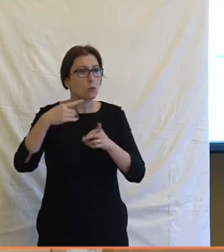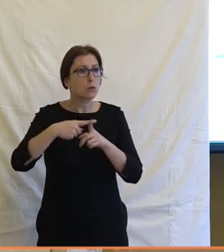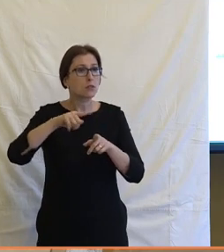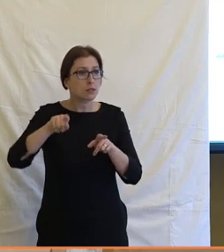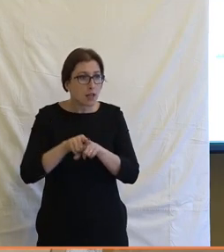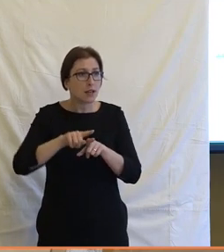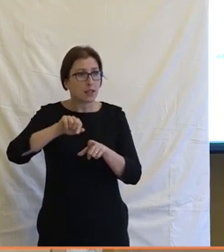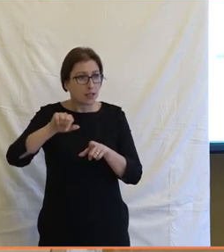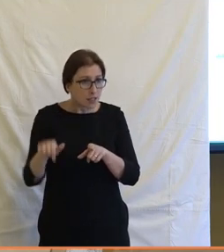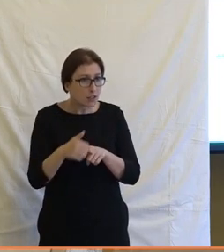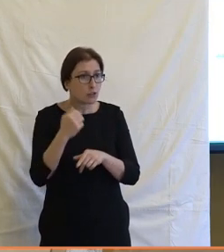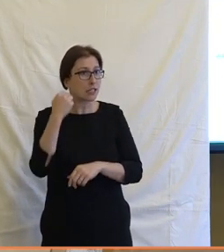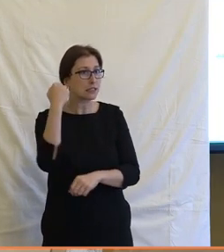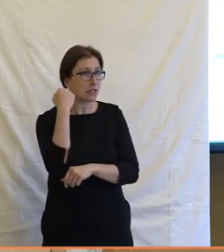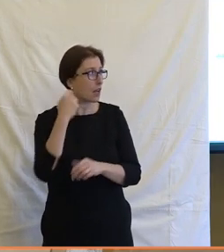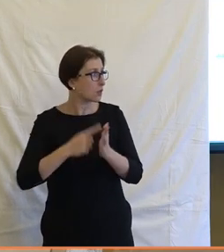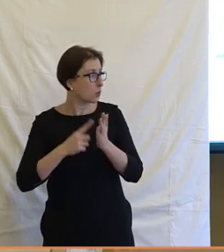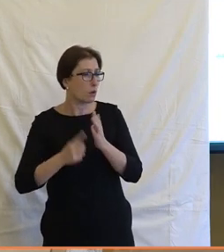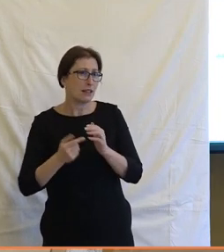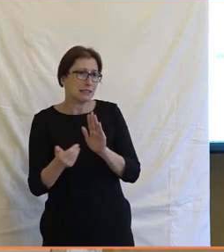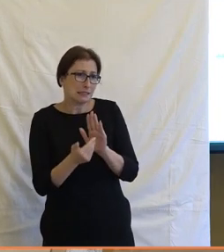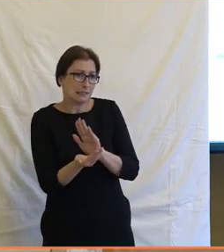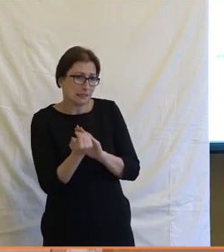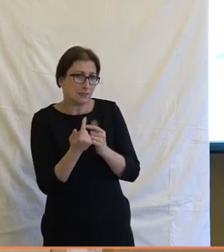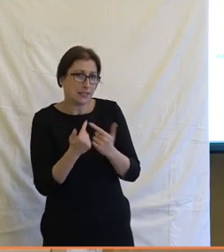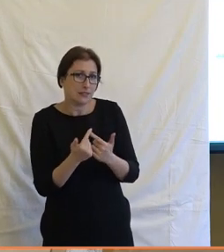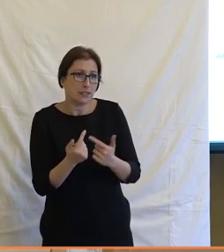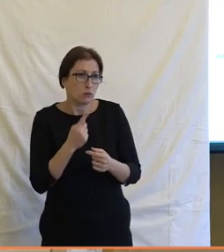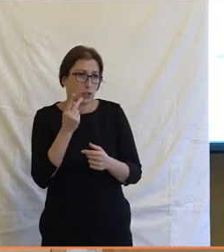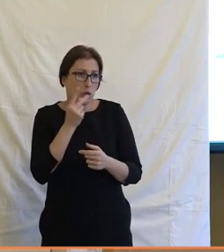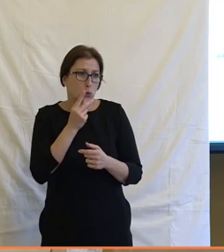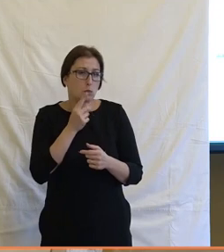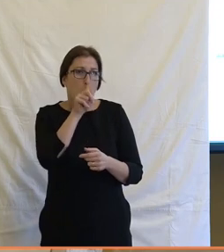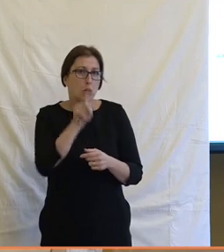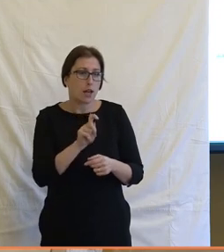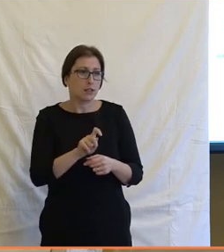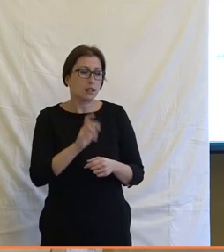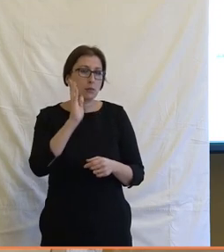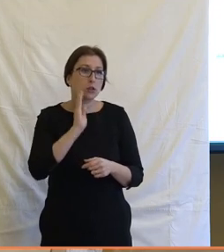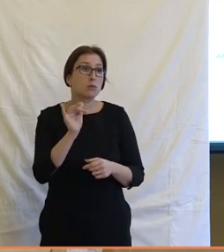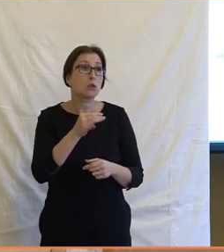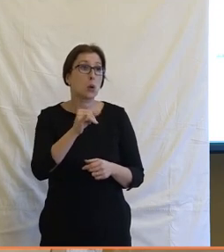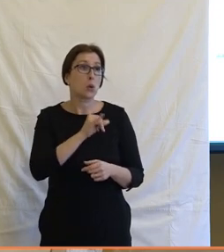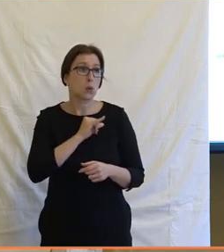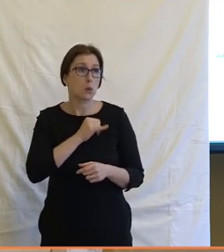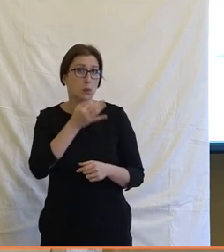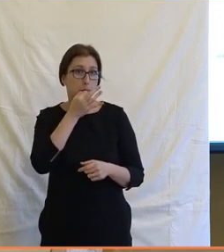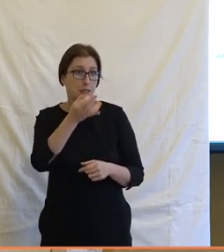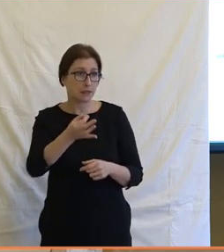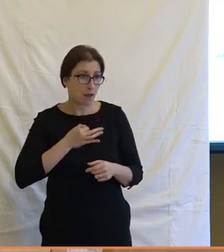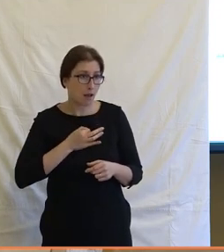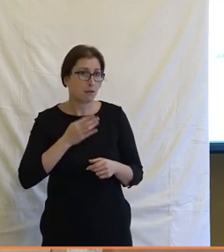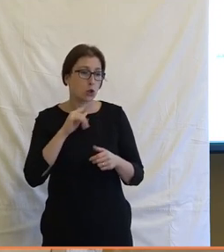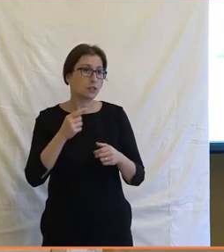i dělat nějaké základní úkony, ale tady bychom potřebovali do vysvětlení. Takže prosíme anonymního